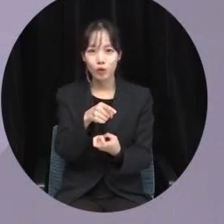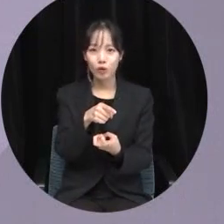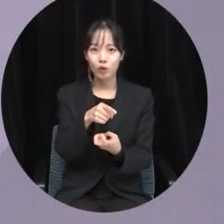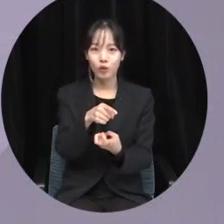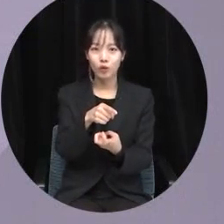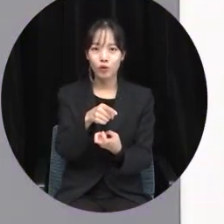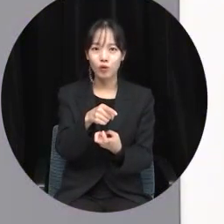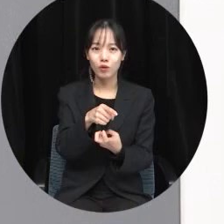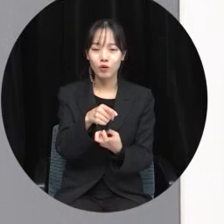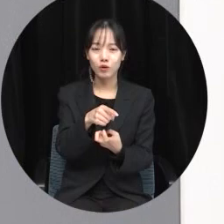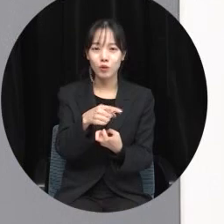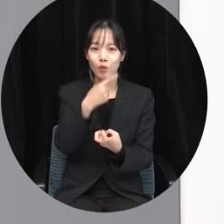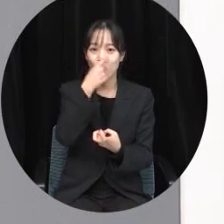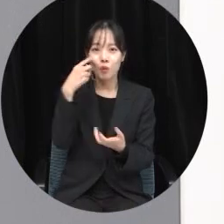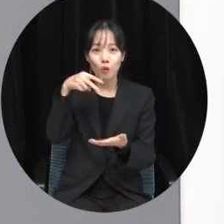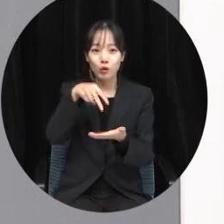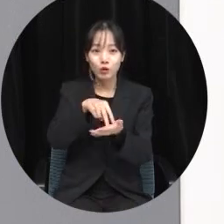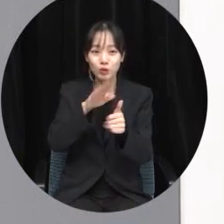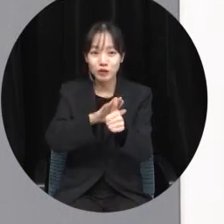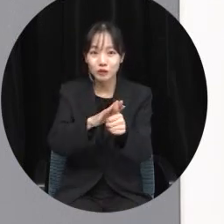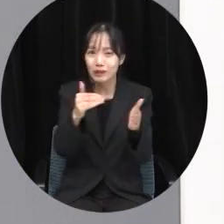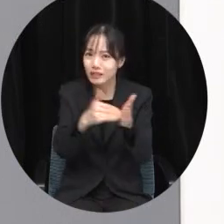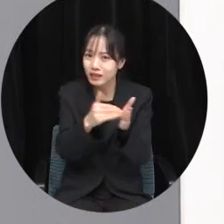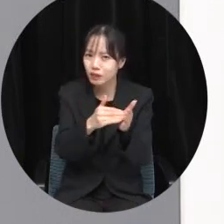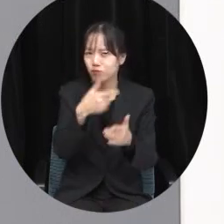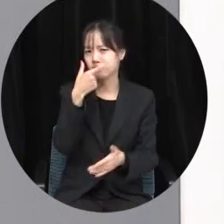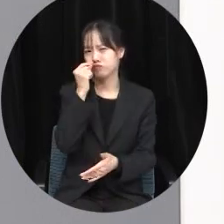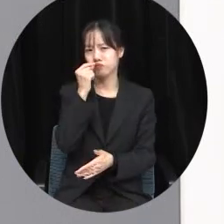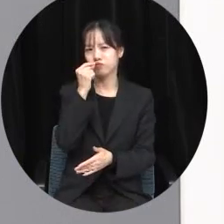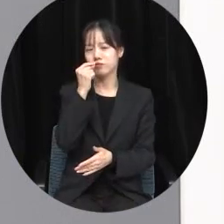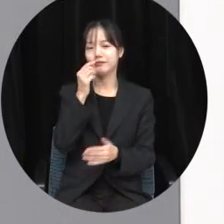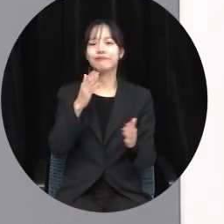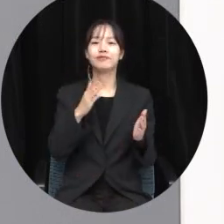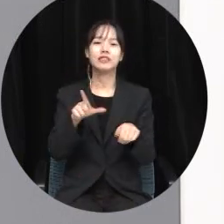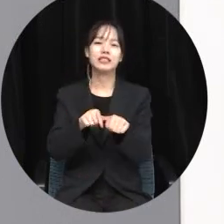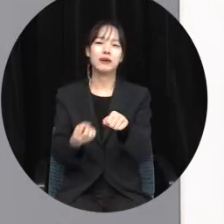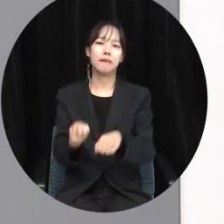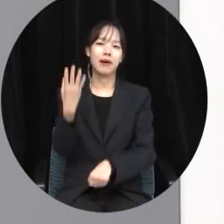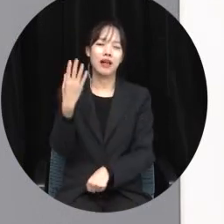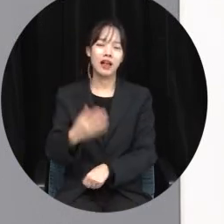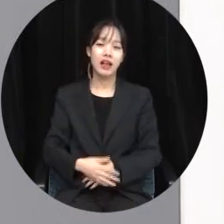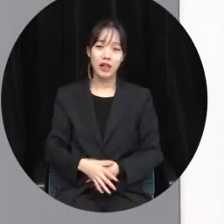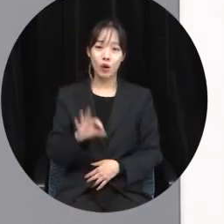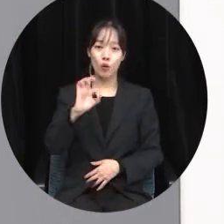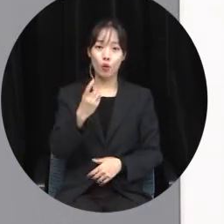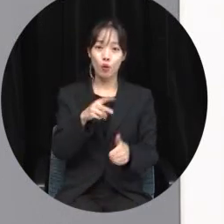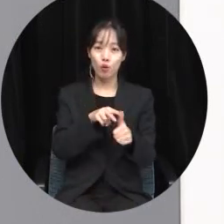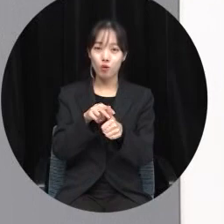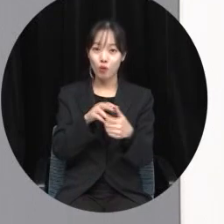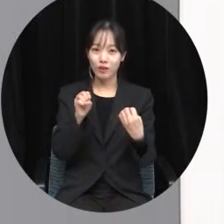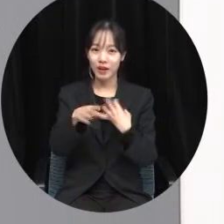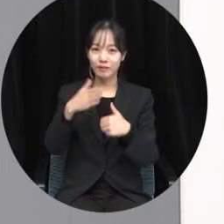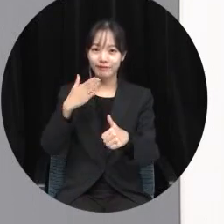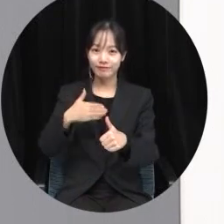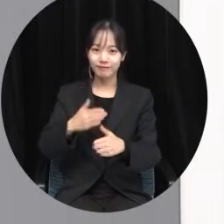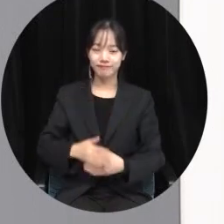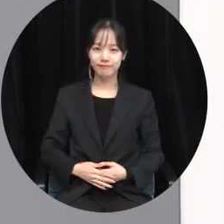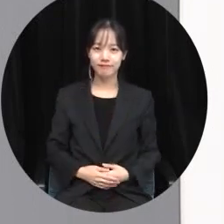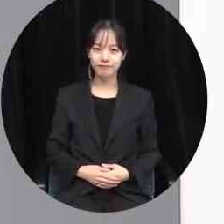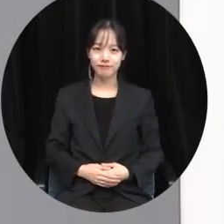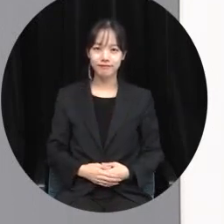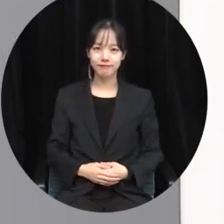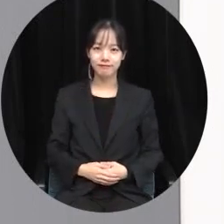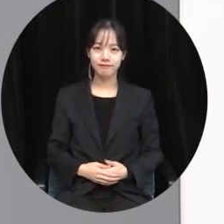보증료 정도 네, 시간이 지났습니다. 네. 오경훈 후보 1분 30초 내로 답변해 주시기 바랍니다.